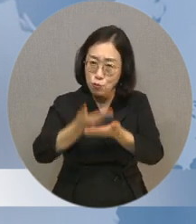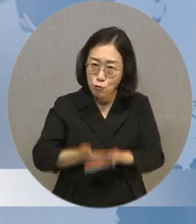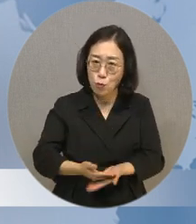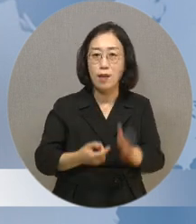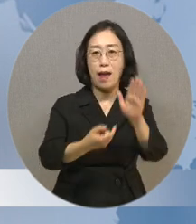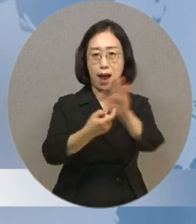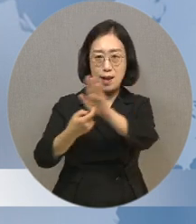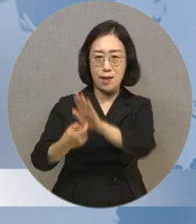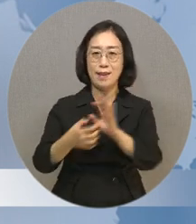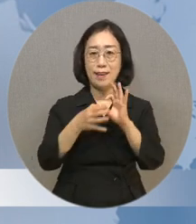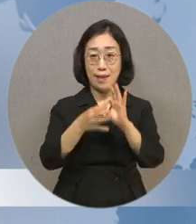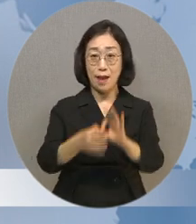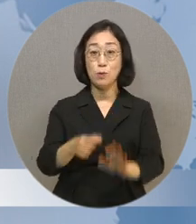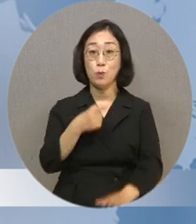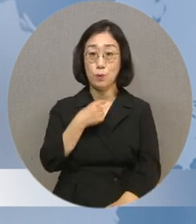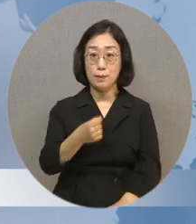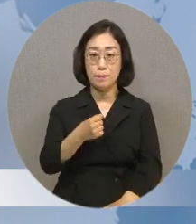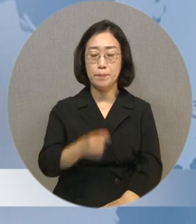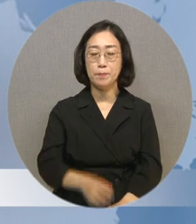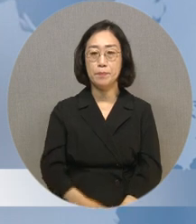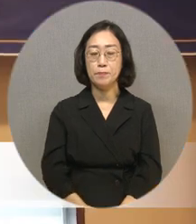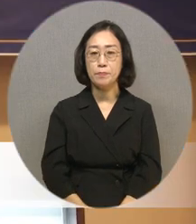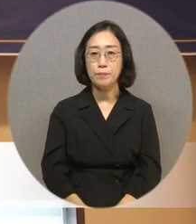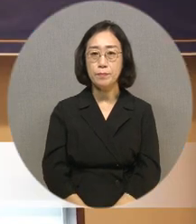기대됩니다. 이영춘 기자입니다.